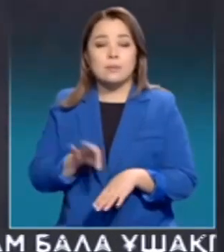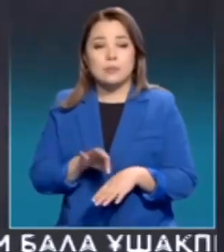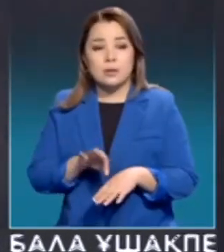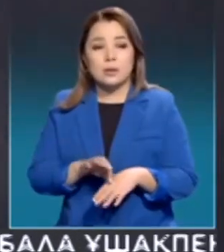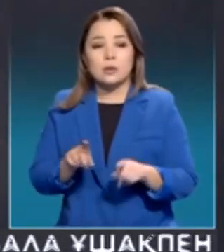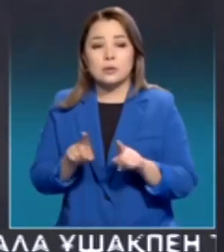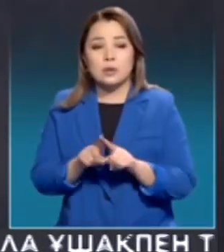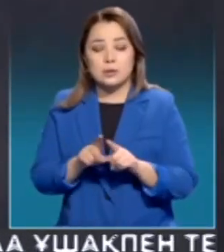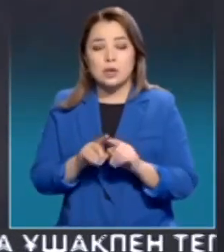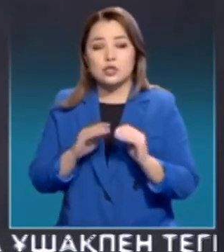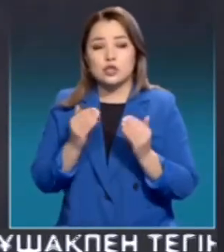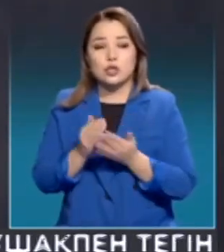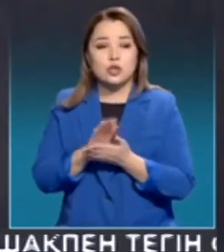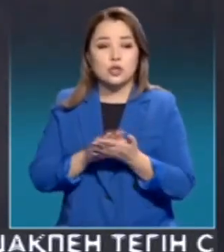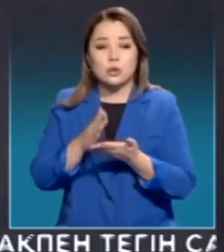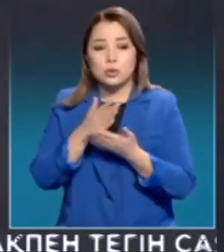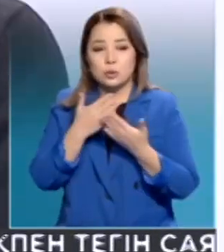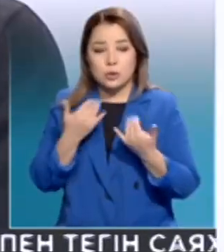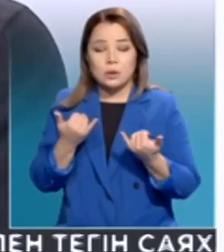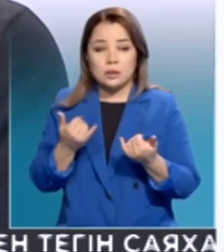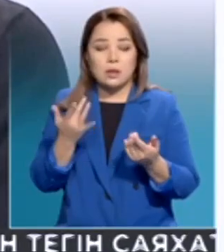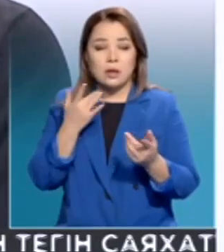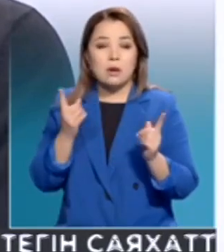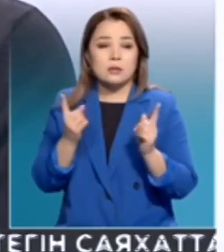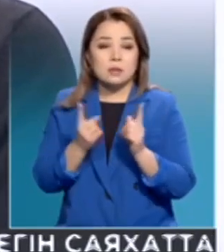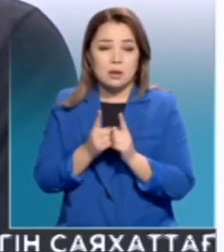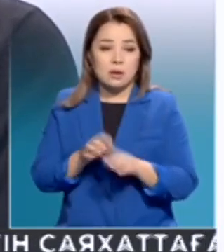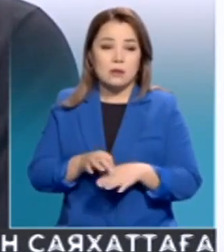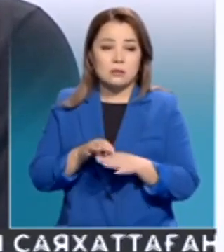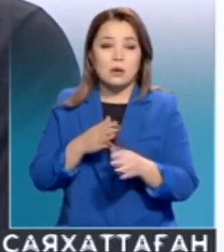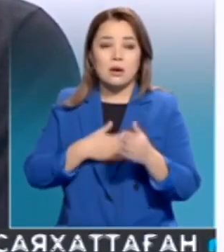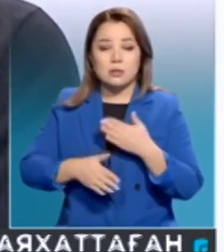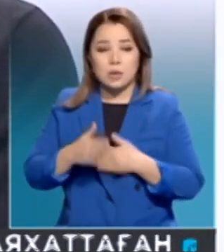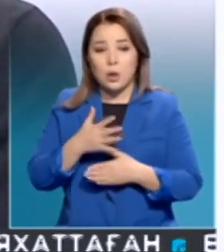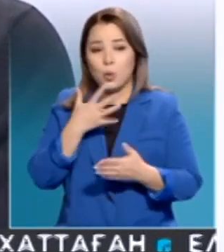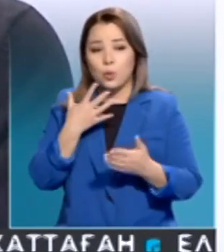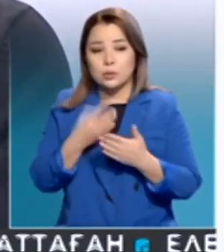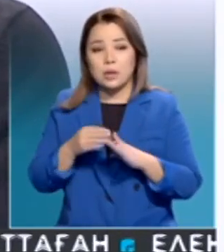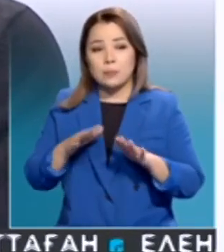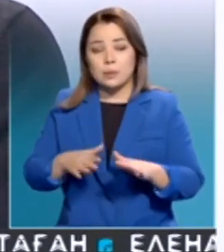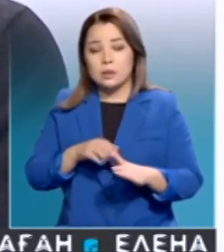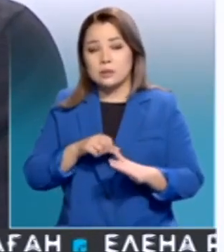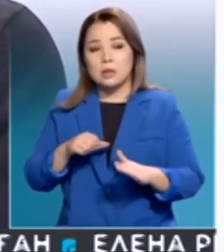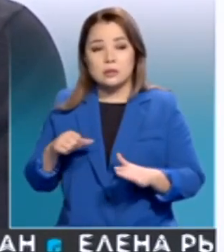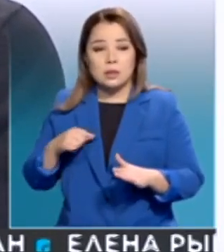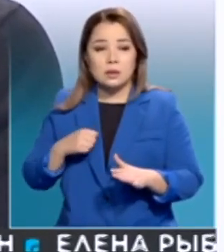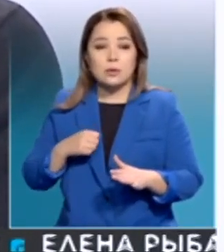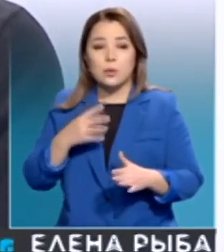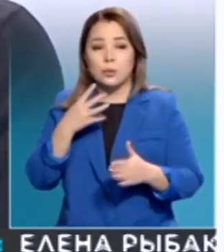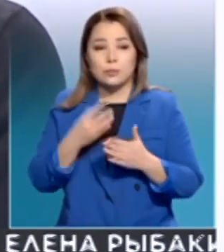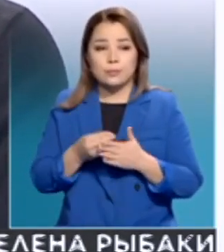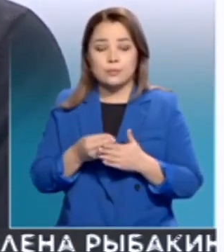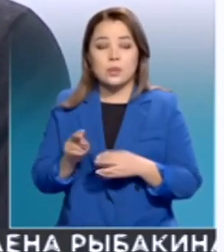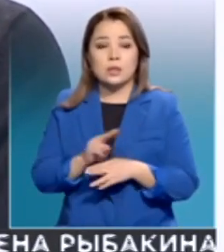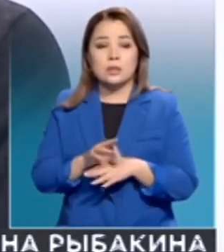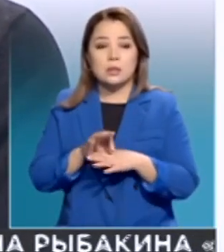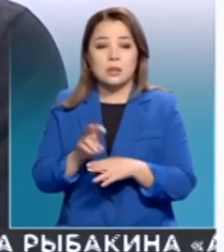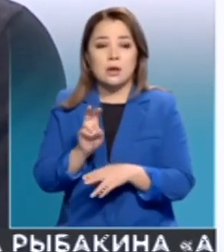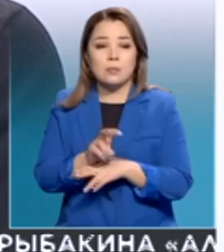олай бұлай деп шеттетпейді, құшақ жая қарсы алады. Өзім осы жердің ең бір